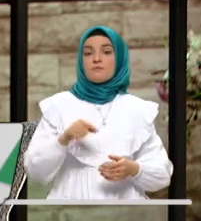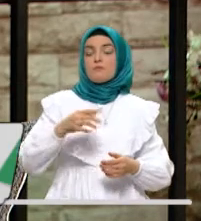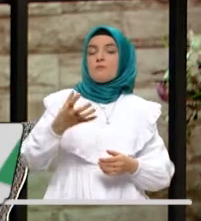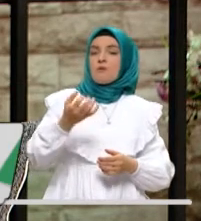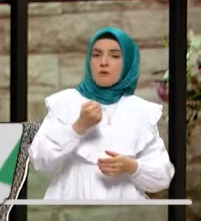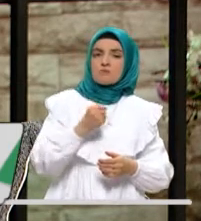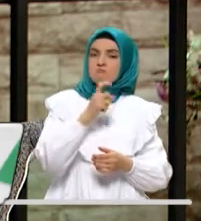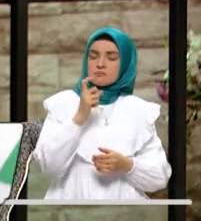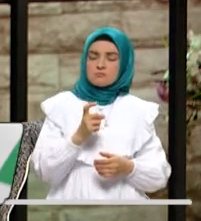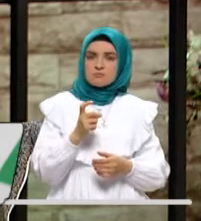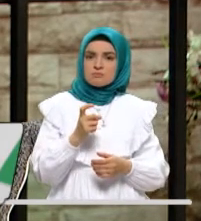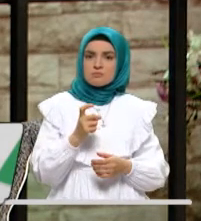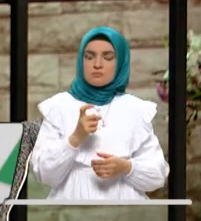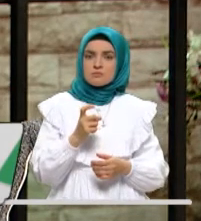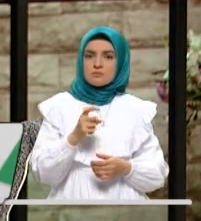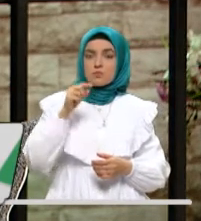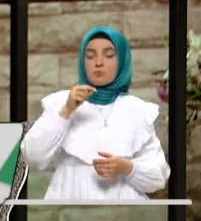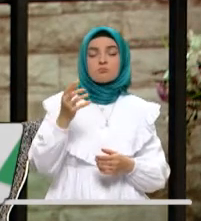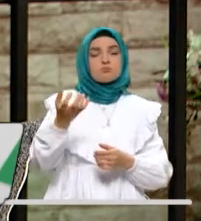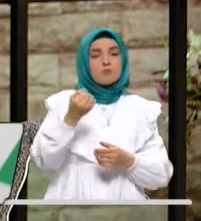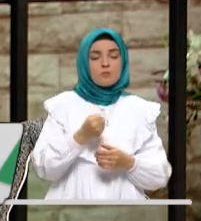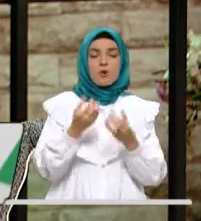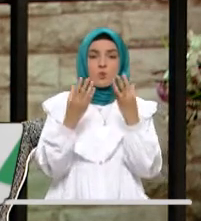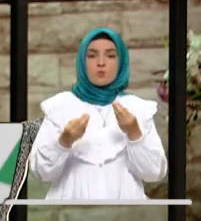alabilirsiniz ama mesela hani bakıyorum bazı